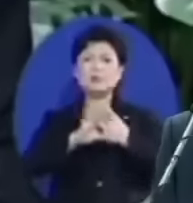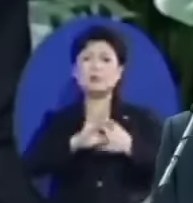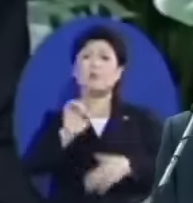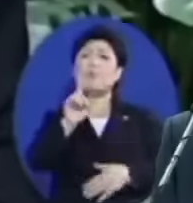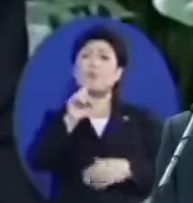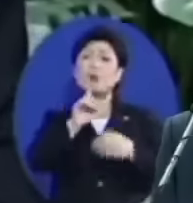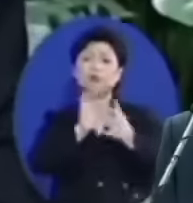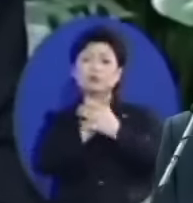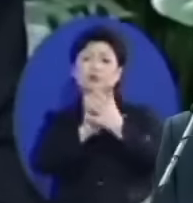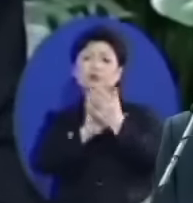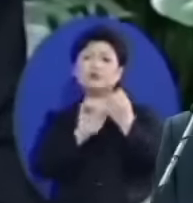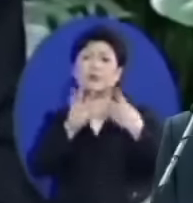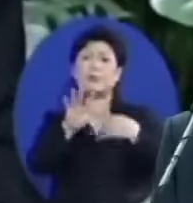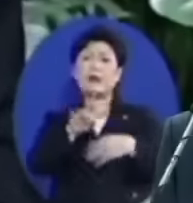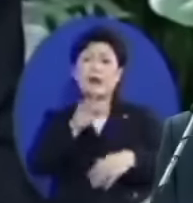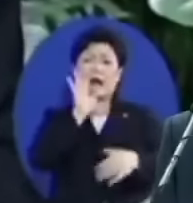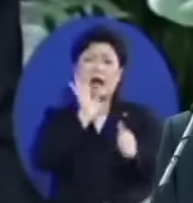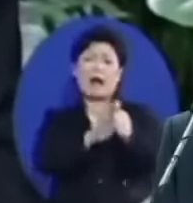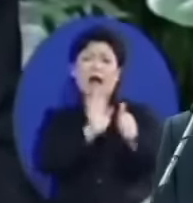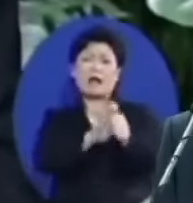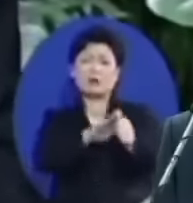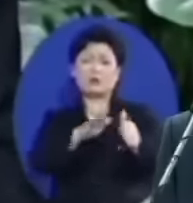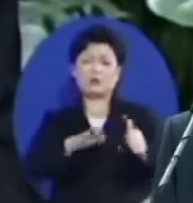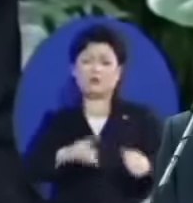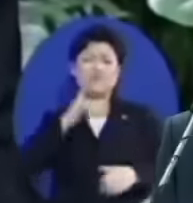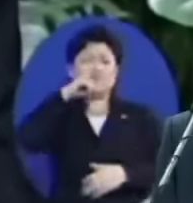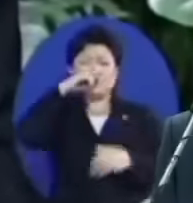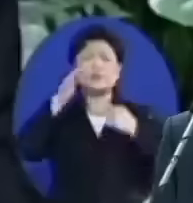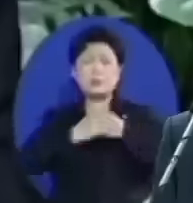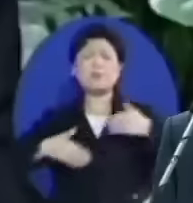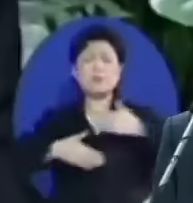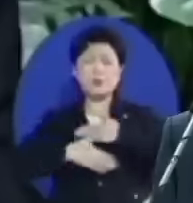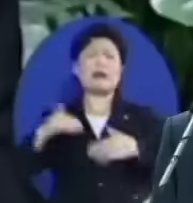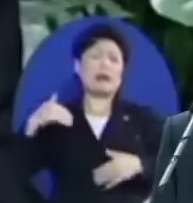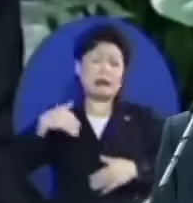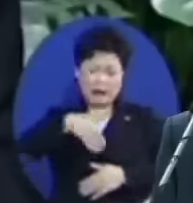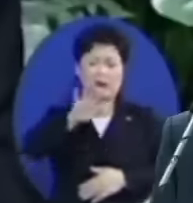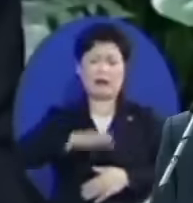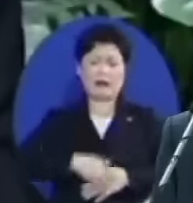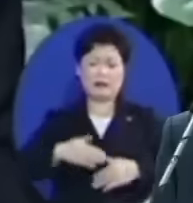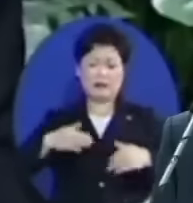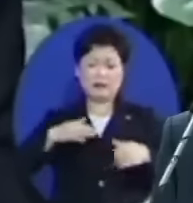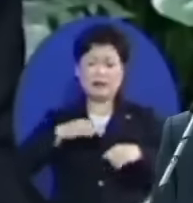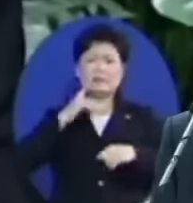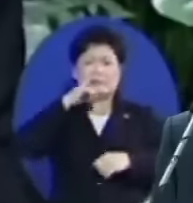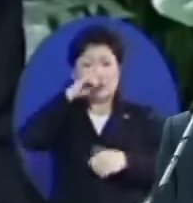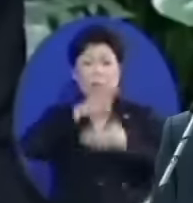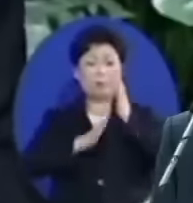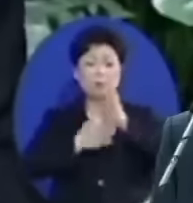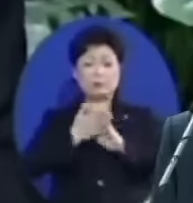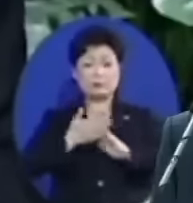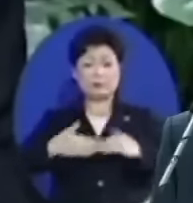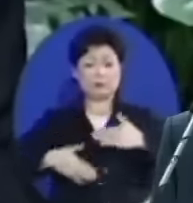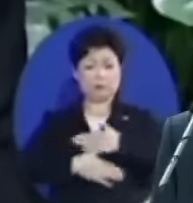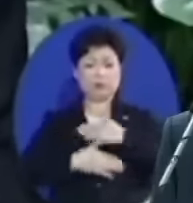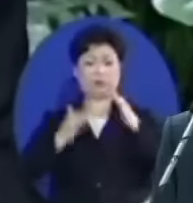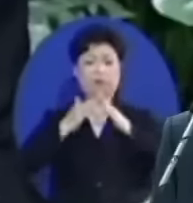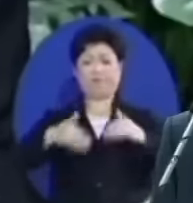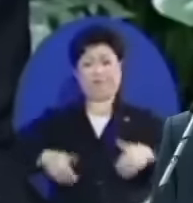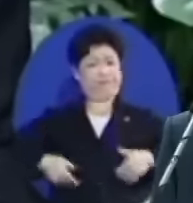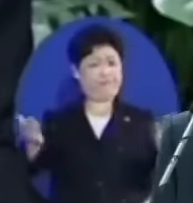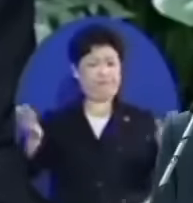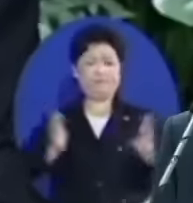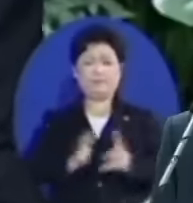친구가 대답하겠습니까? 야, 이 사람아 때가 있기 때문에 목욕탕에 가는 것이지 때가 없으면 목욕탕에 갈 필요가 없지 않느냐. 그렇게 말할